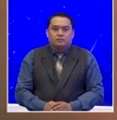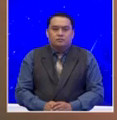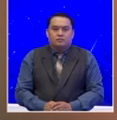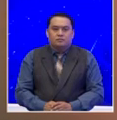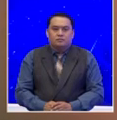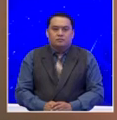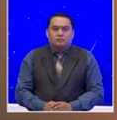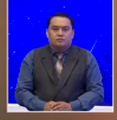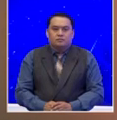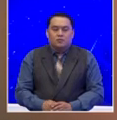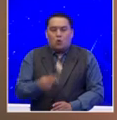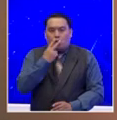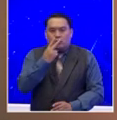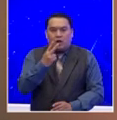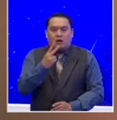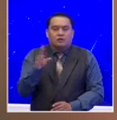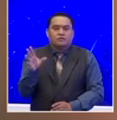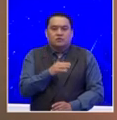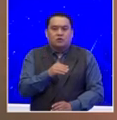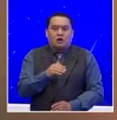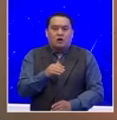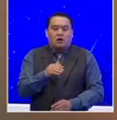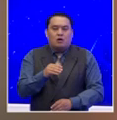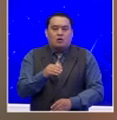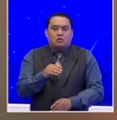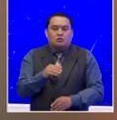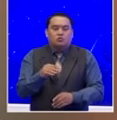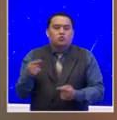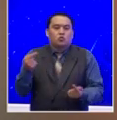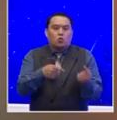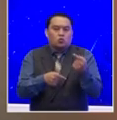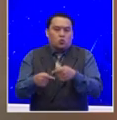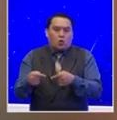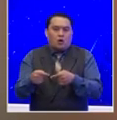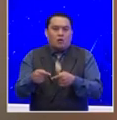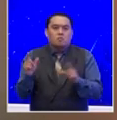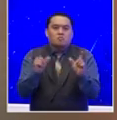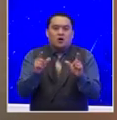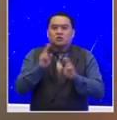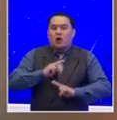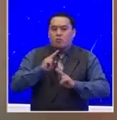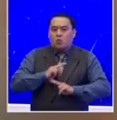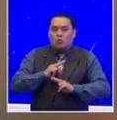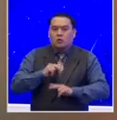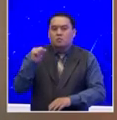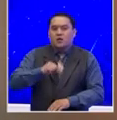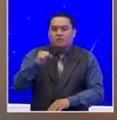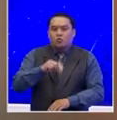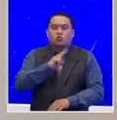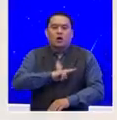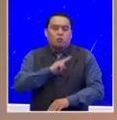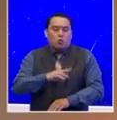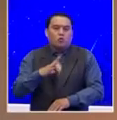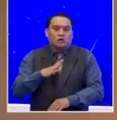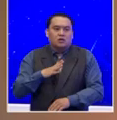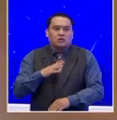сейчас все друг на друга прям стукают, сдают. Если там магазин, да, работает, какая-то пивнушка работает.